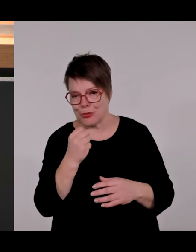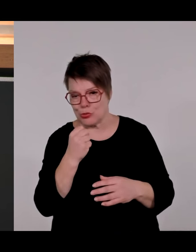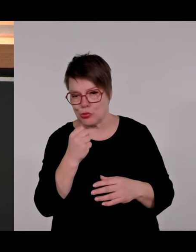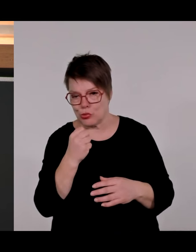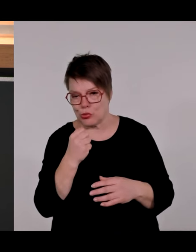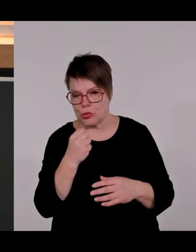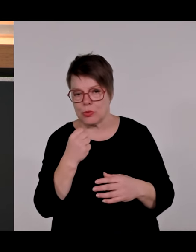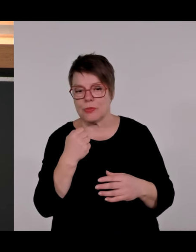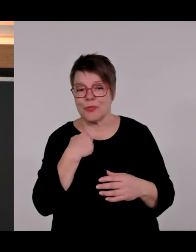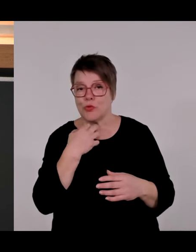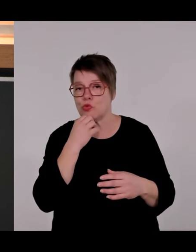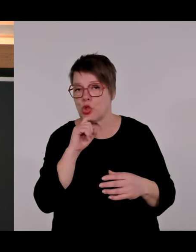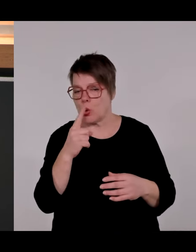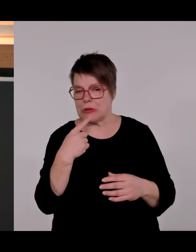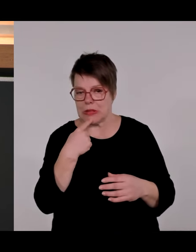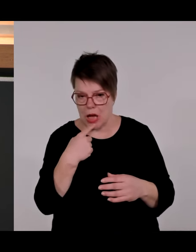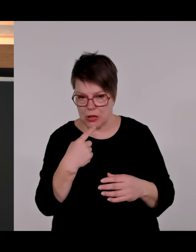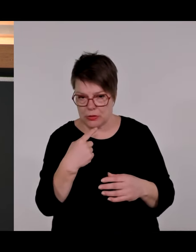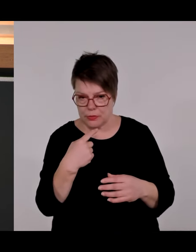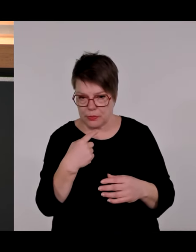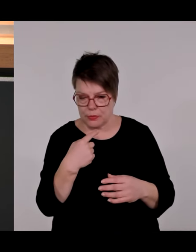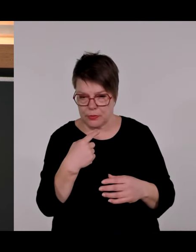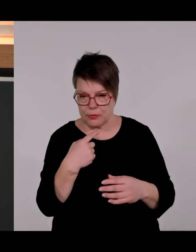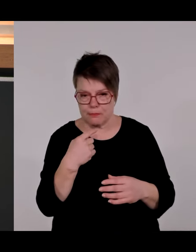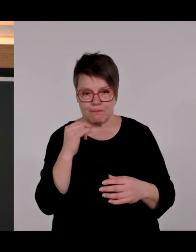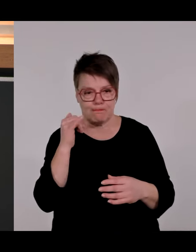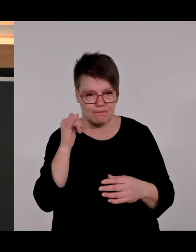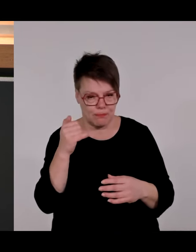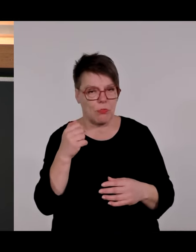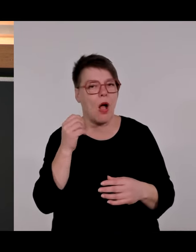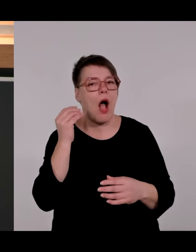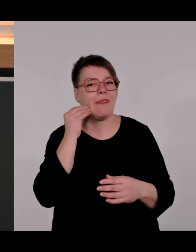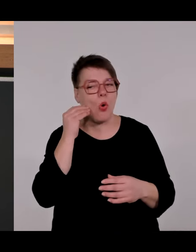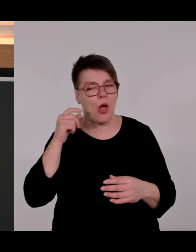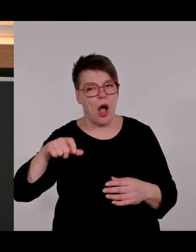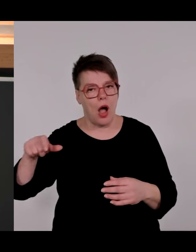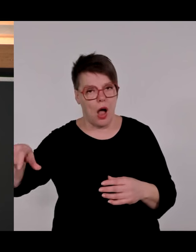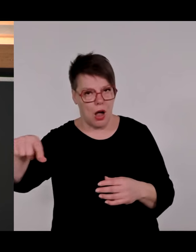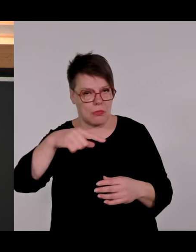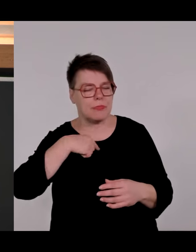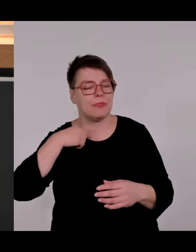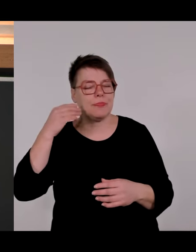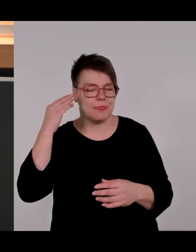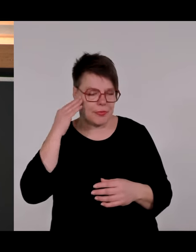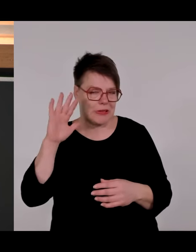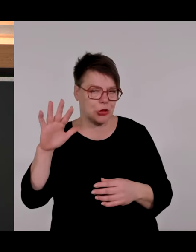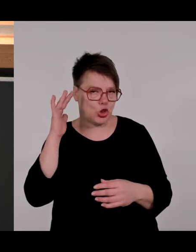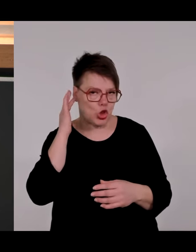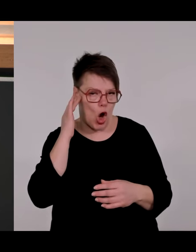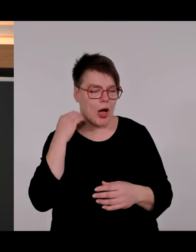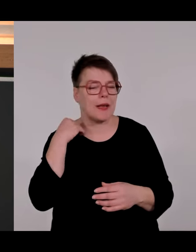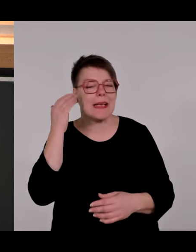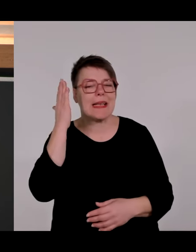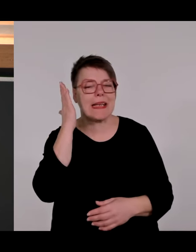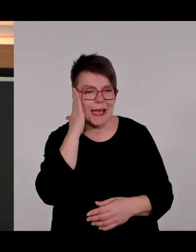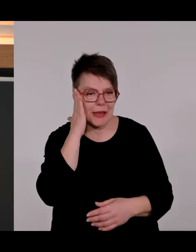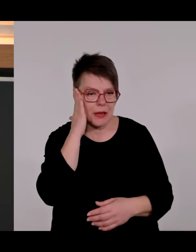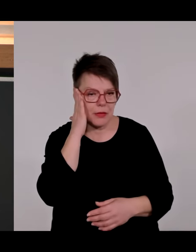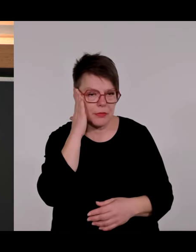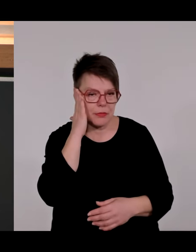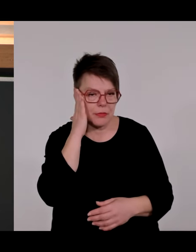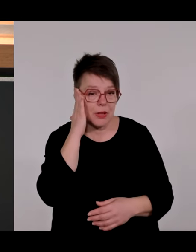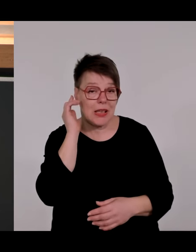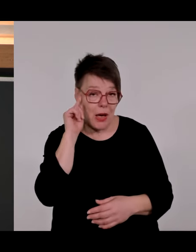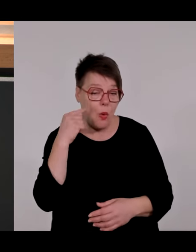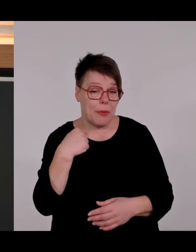Anwohner. Und glauben Sie es mir, ich nehme die Sorgen auch sehr ernst. Zur Wahrheit gehört aber auch, dass viele